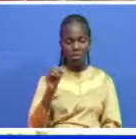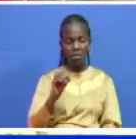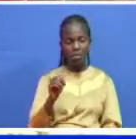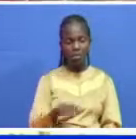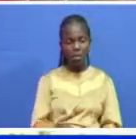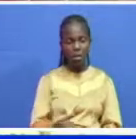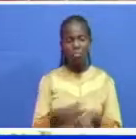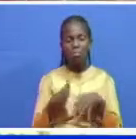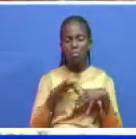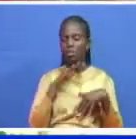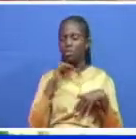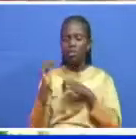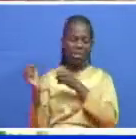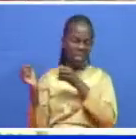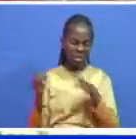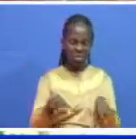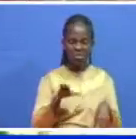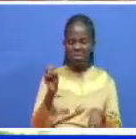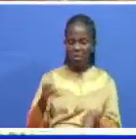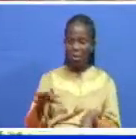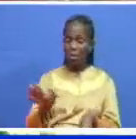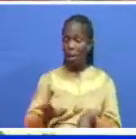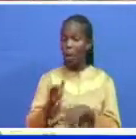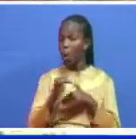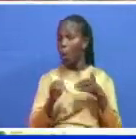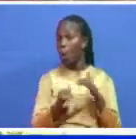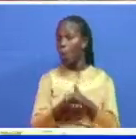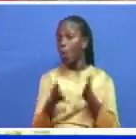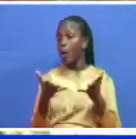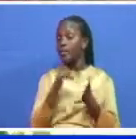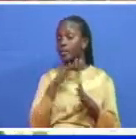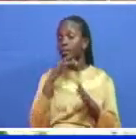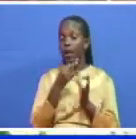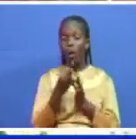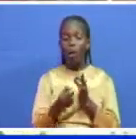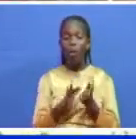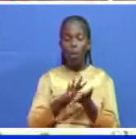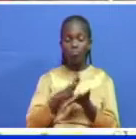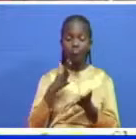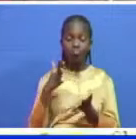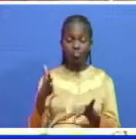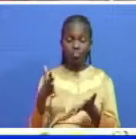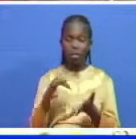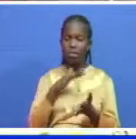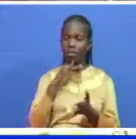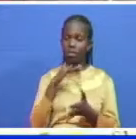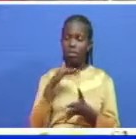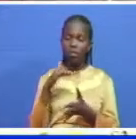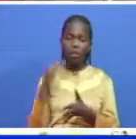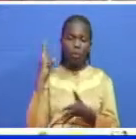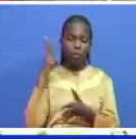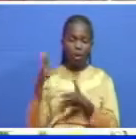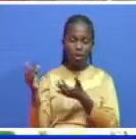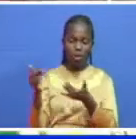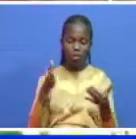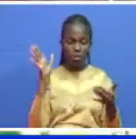kula meona na nduweza hithi ayu kekokchu. Chaende ya kikaitae mawa uko. Nikuwezi